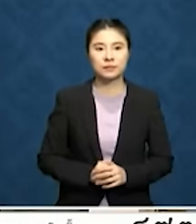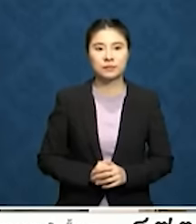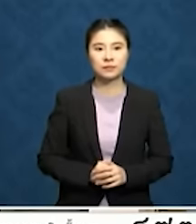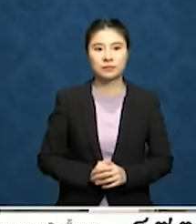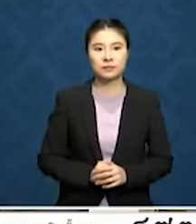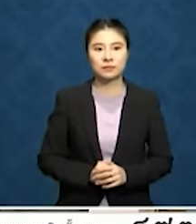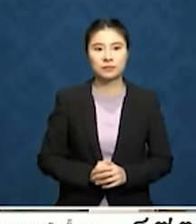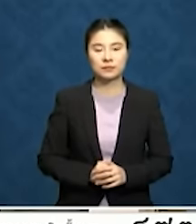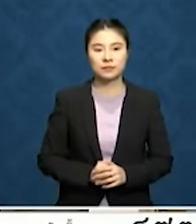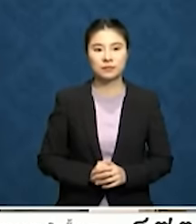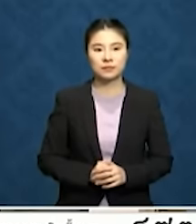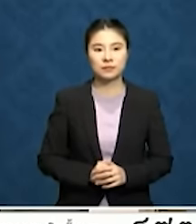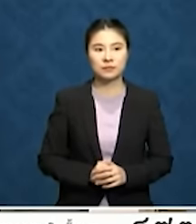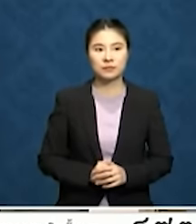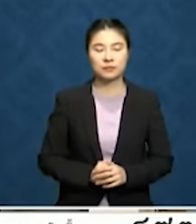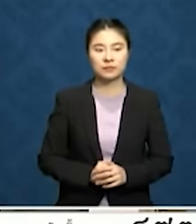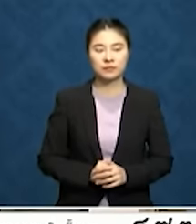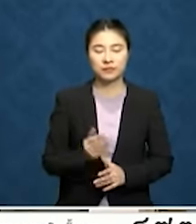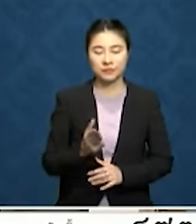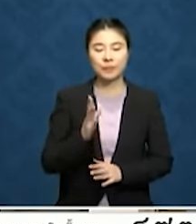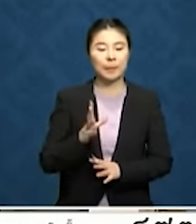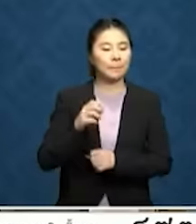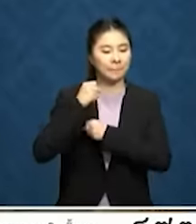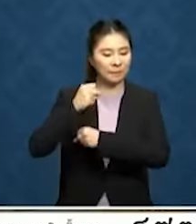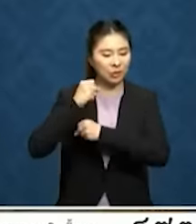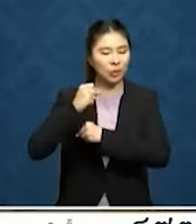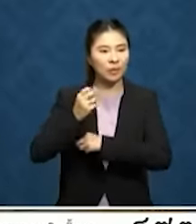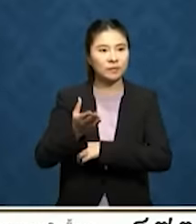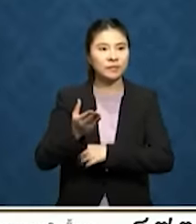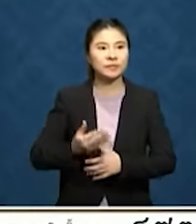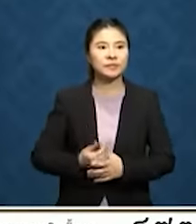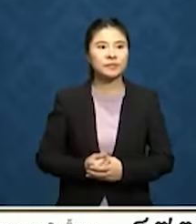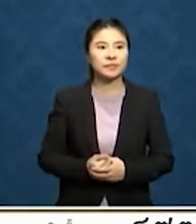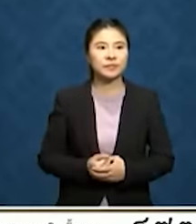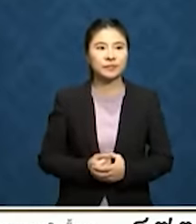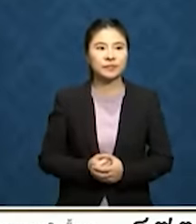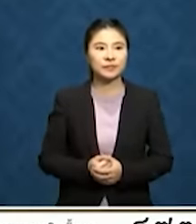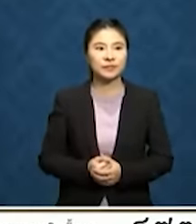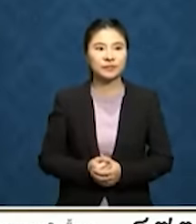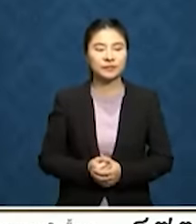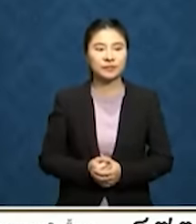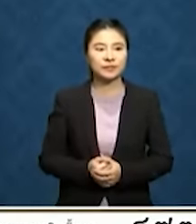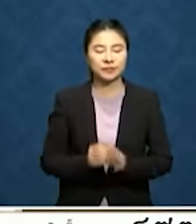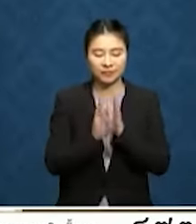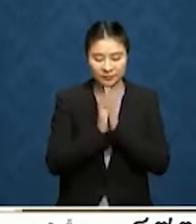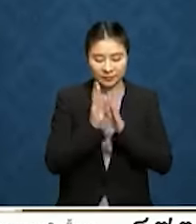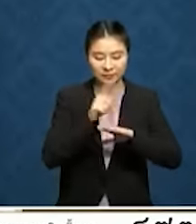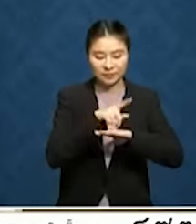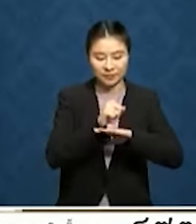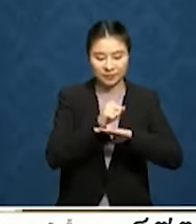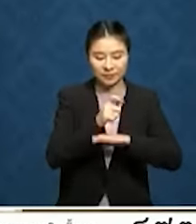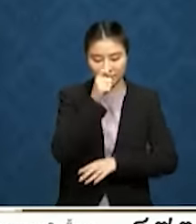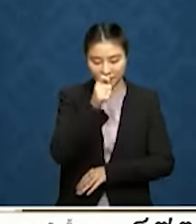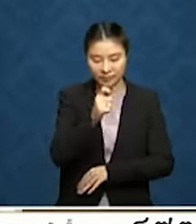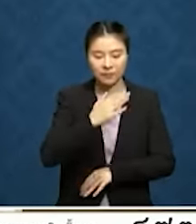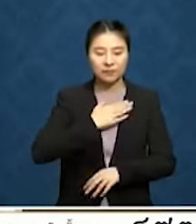เดี๋ยวกันครับ ท่านประธาน ครับประยุทธ์ประท้วงเชิญครับเชิญครับ ท่านประธานที่เคารพกับผมประ